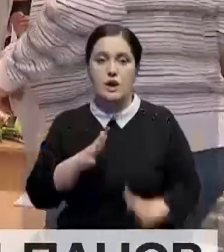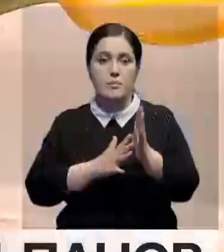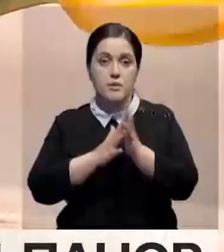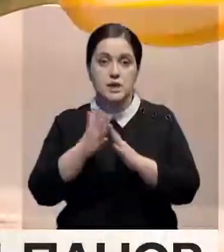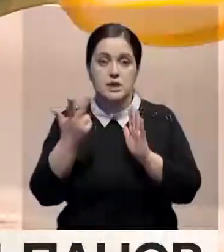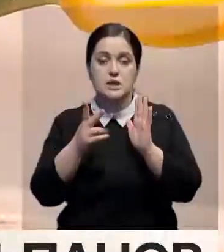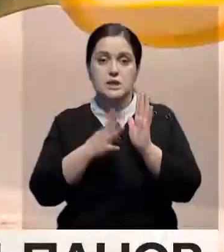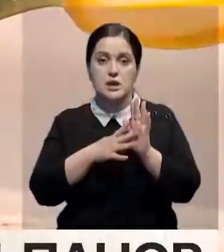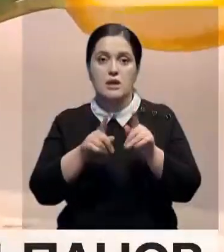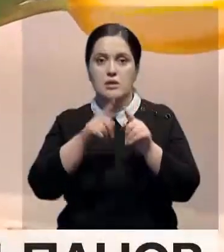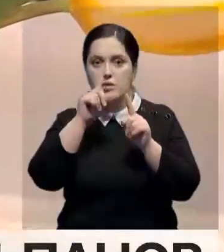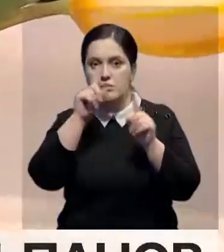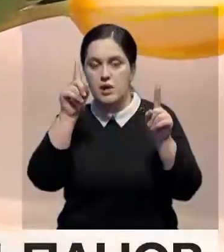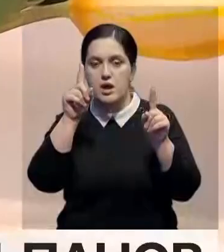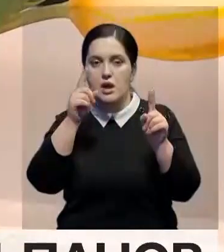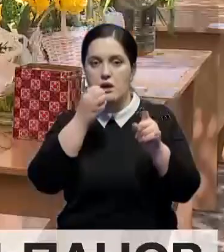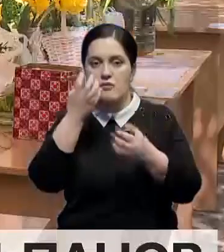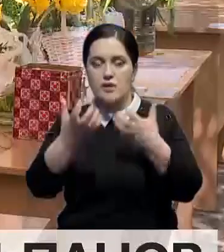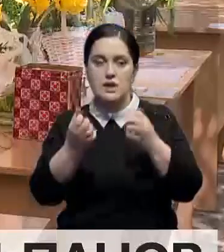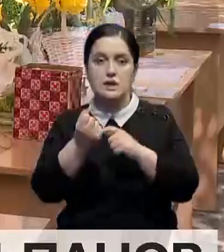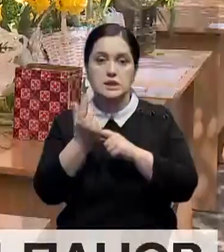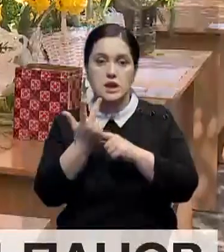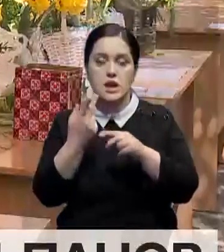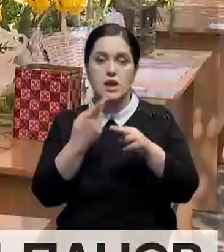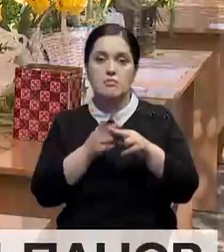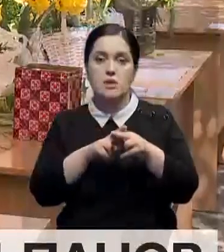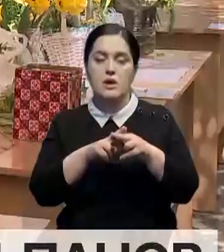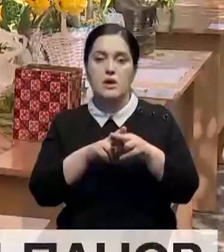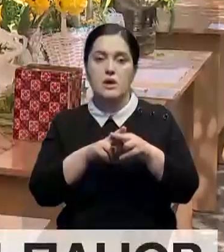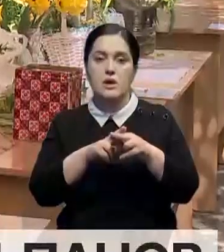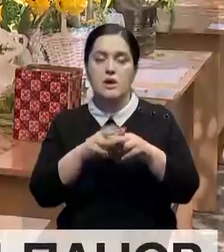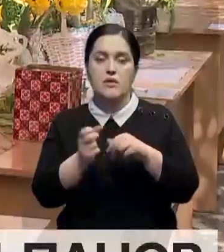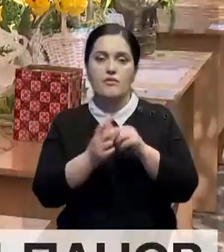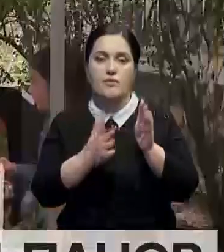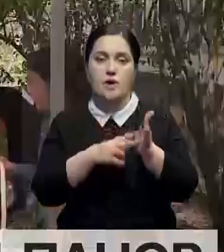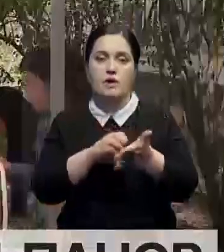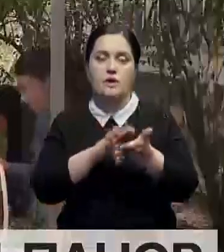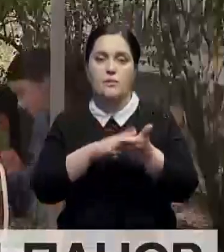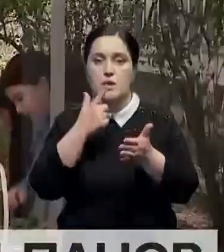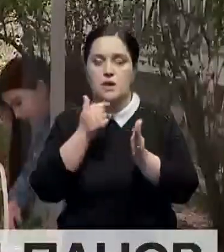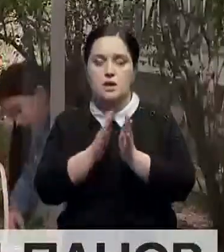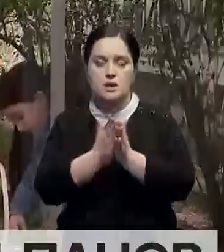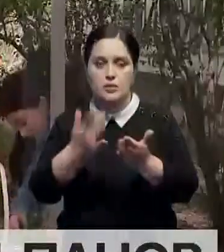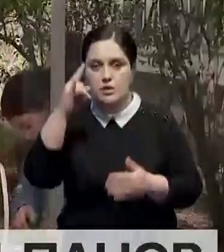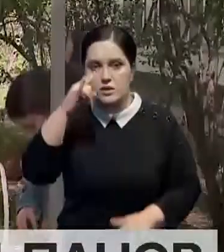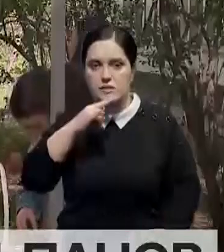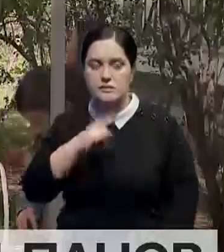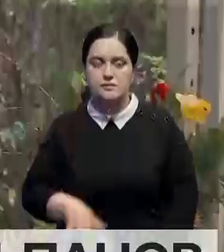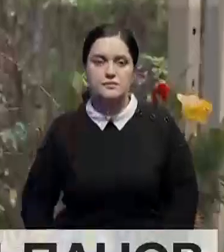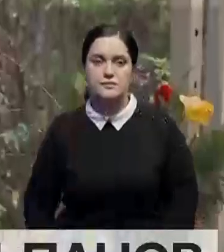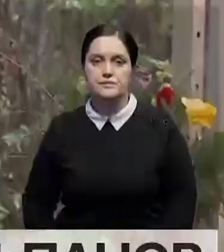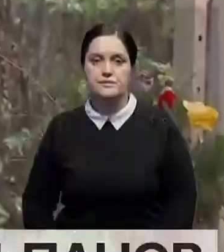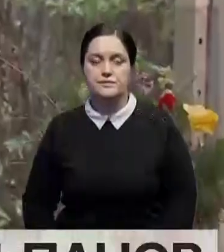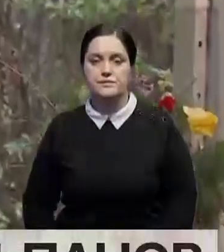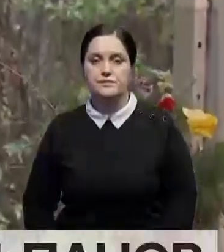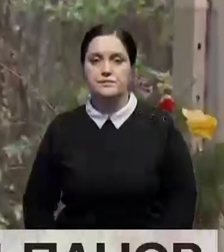39 этих необыкновенных цветков, 12 видов из которых являются эндемиками, а 18 занесены в Красную книгу Казахстана. А вот